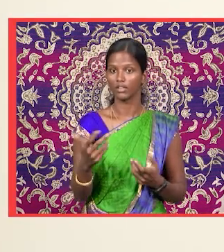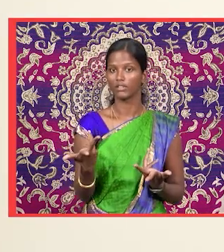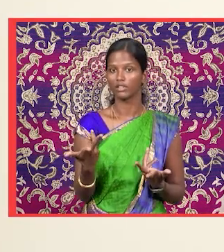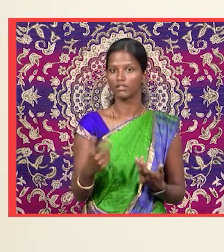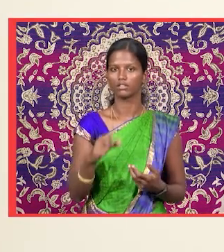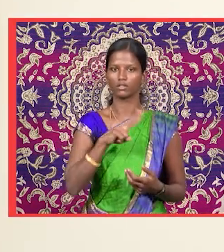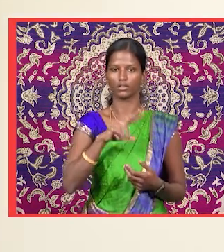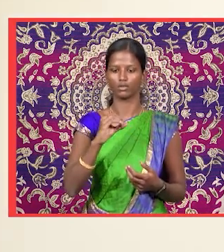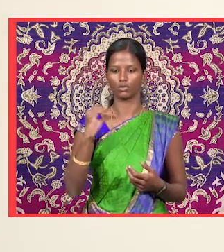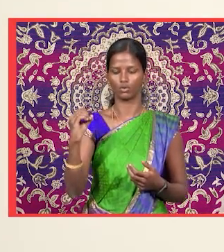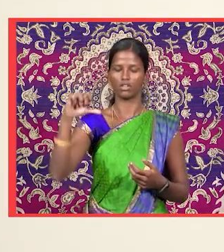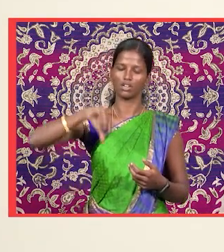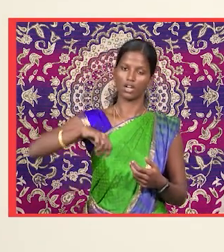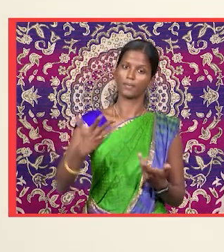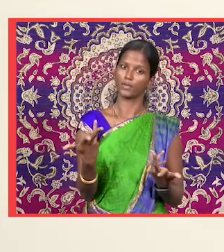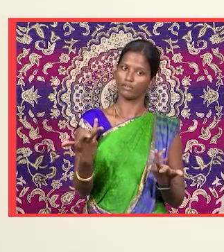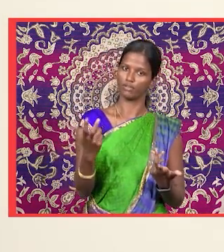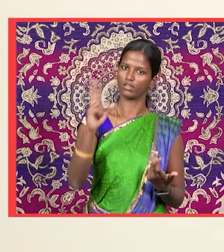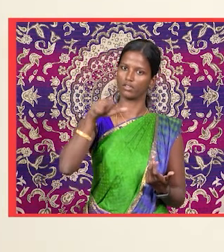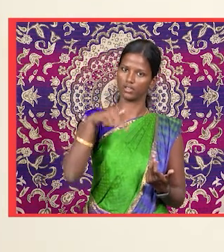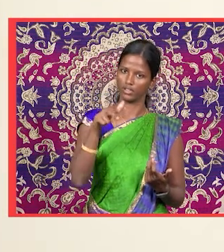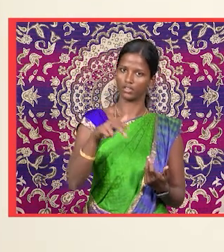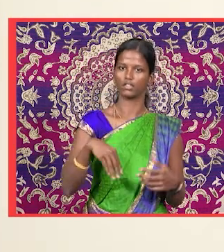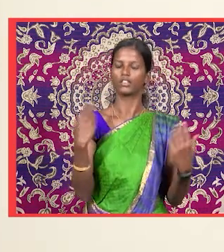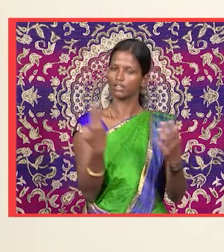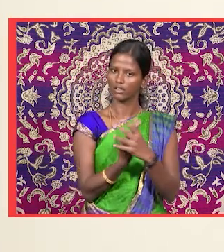200, நட்டம் பார்த்தீங்கன்னா 8.